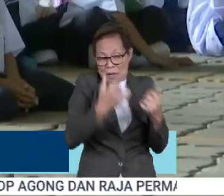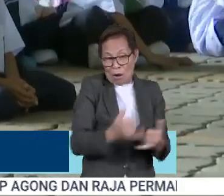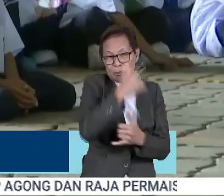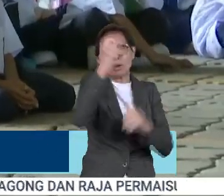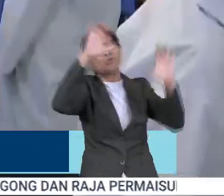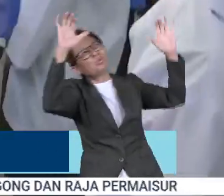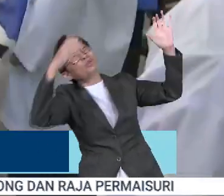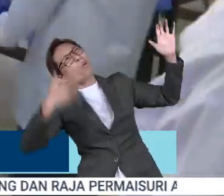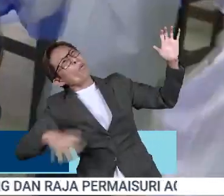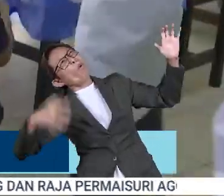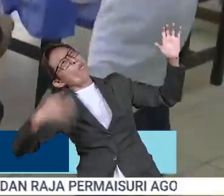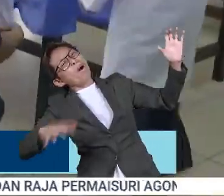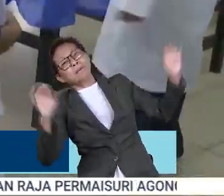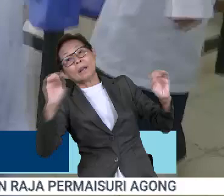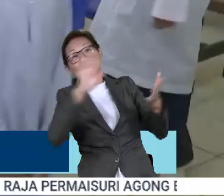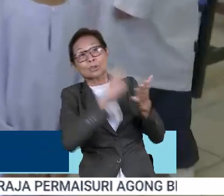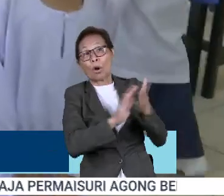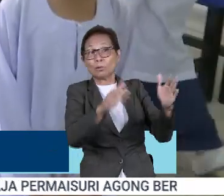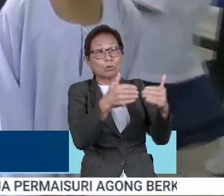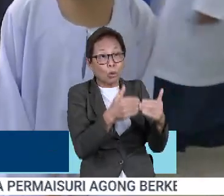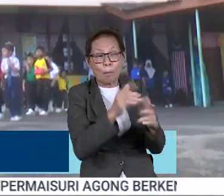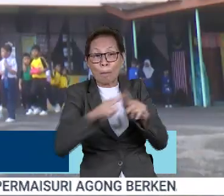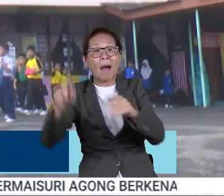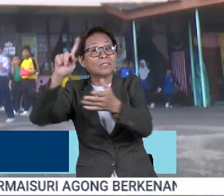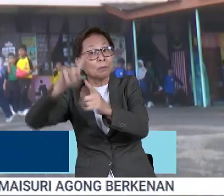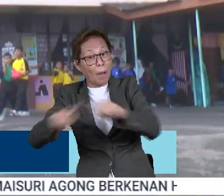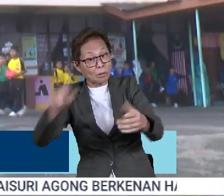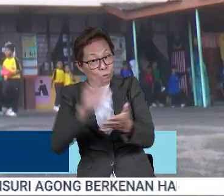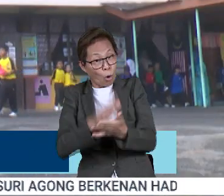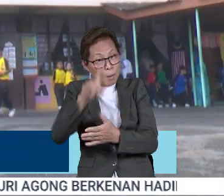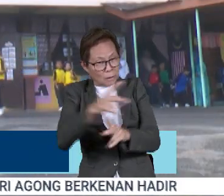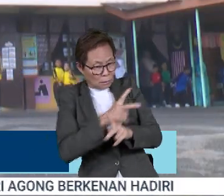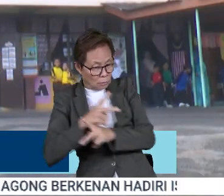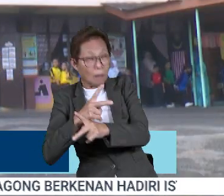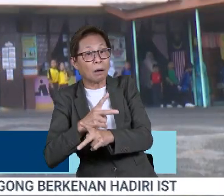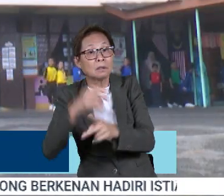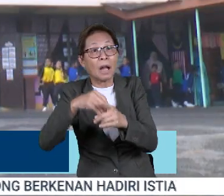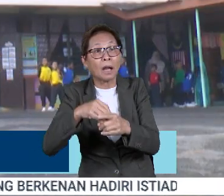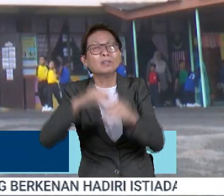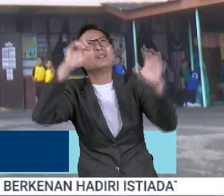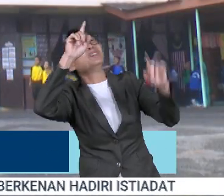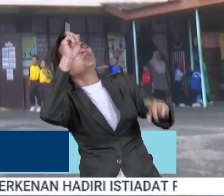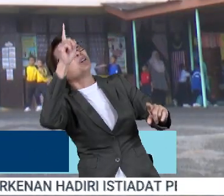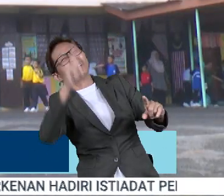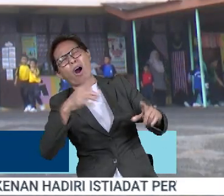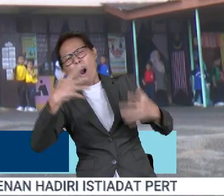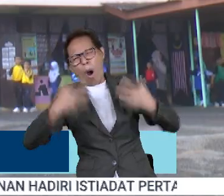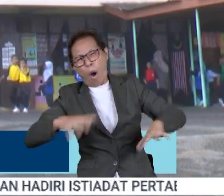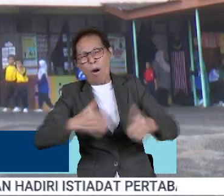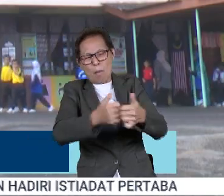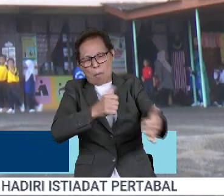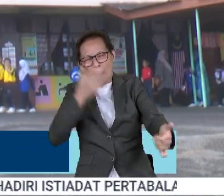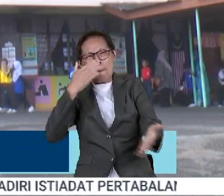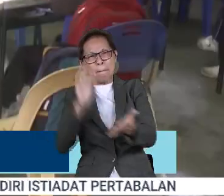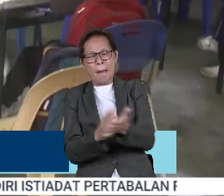cuaca panas walaupun tiada sekolah ditutup namun pihak sekolah mesti mengambil langkah berhati-hati dalam keadaan cuaca sedemikian untuk mengelakkan